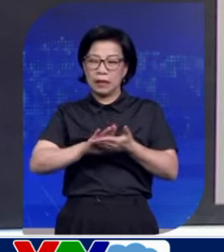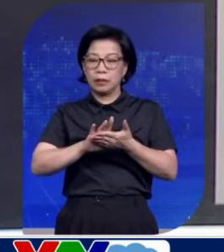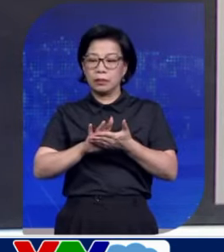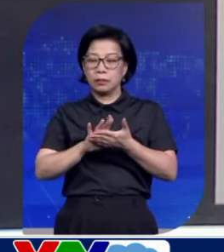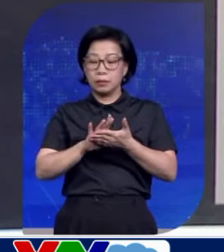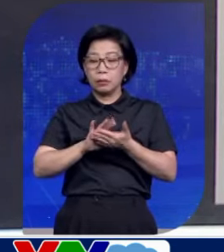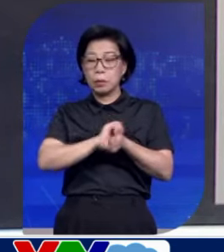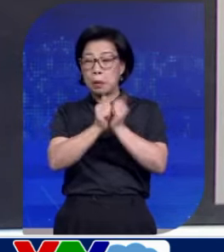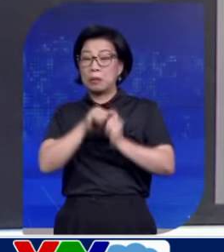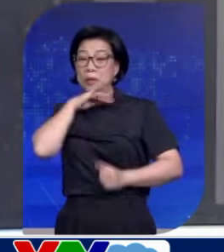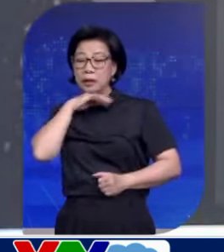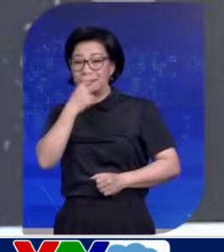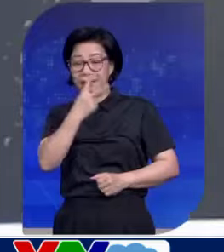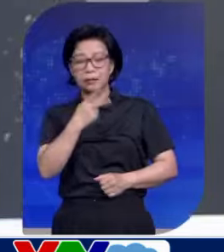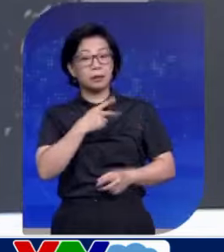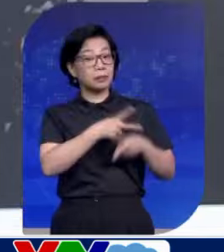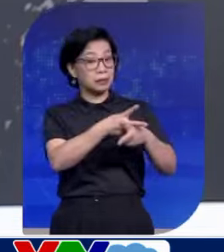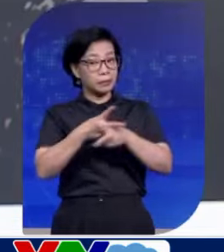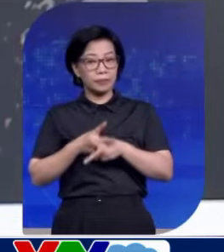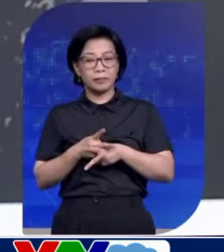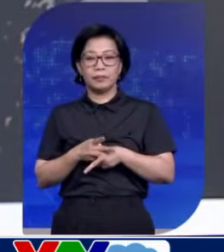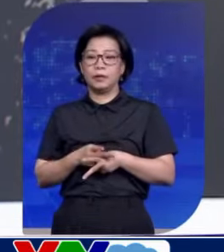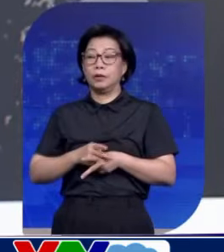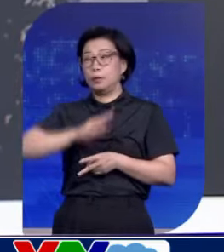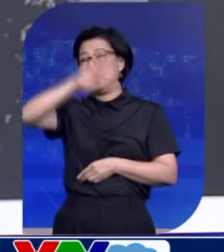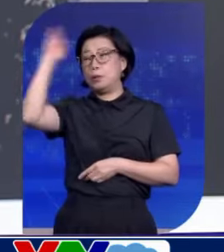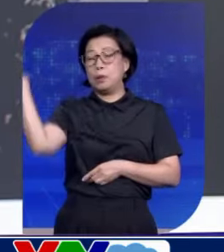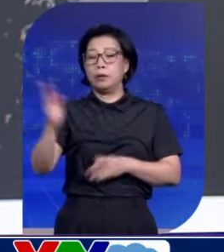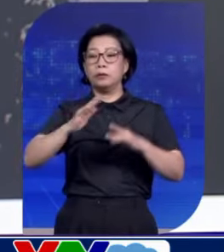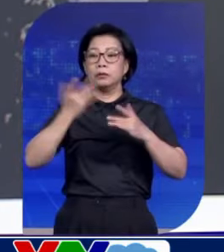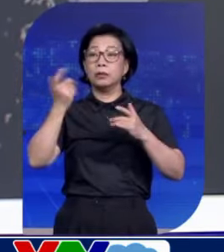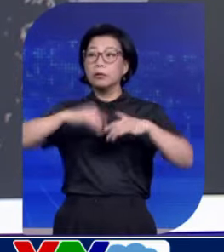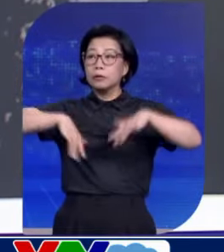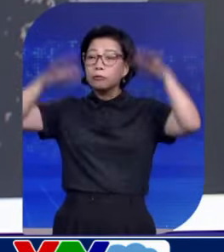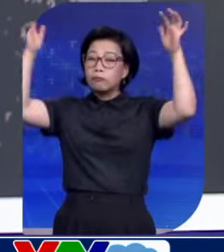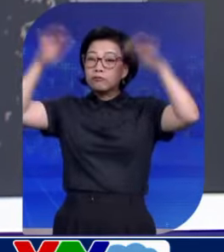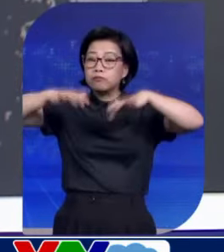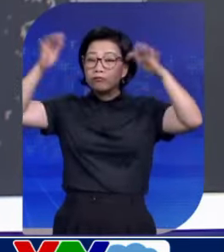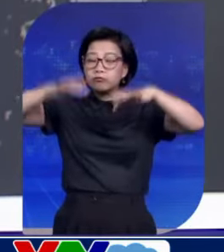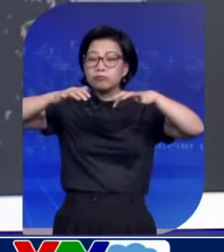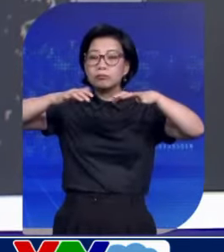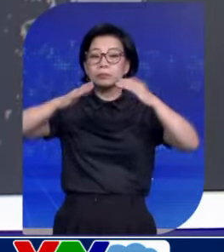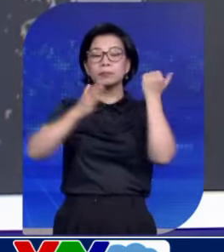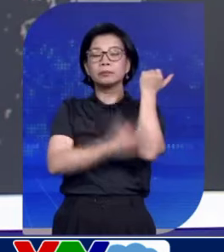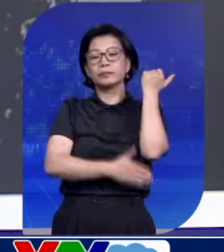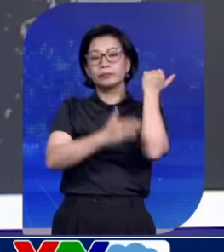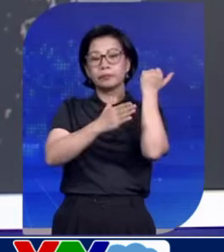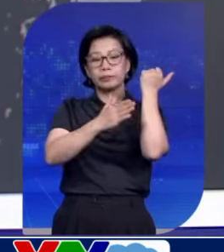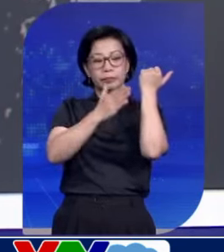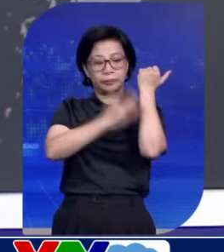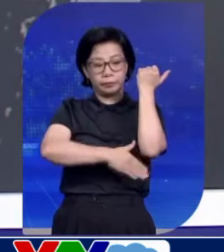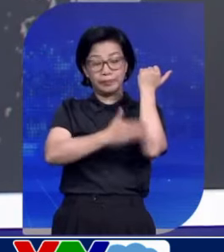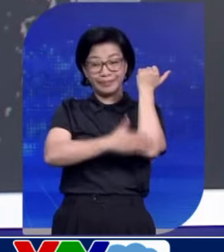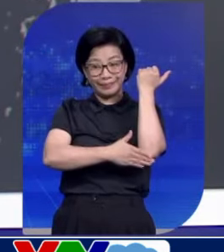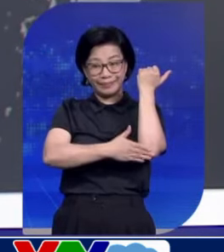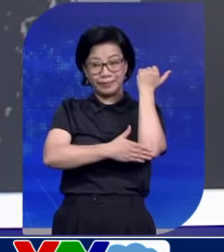thấy không an toàn. Ở phía Nam thì gió mùa Tây Nam sẽ tiếp tục gây mưa dông cho khu vực Tây Nguyên và Nam Bộ vào chiều và tối mai. Cảnh báo